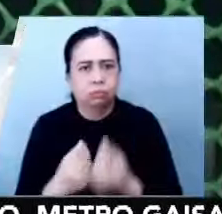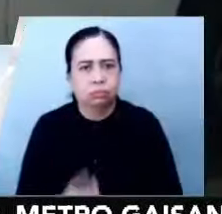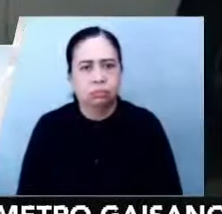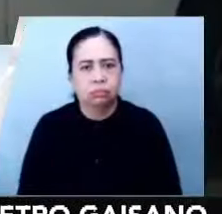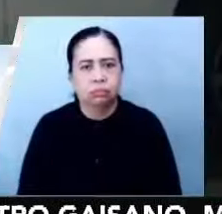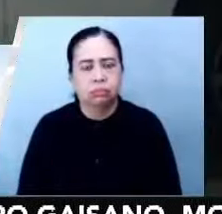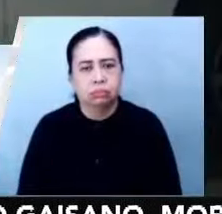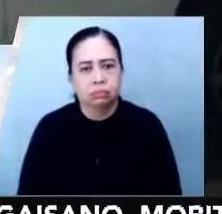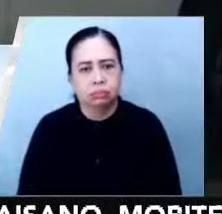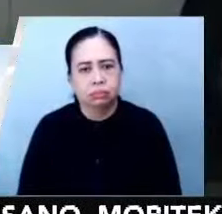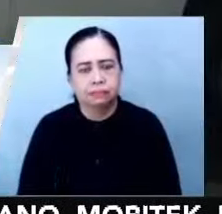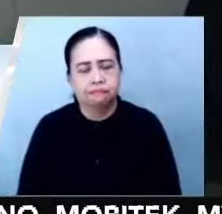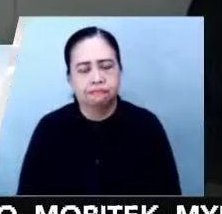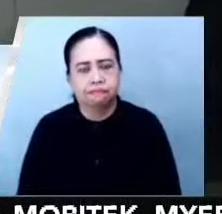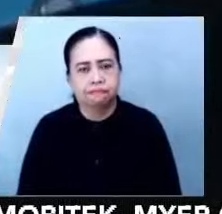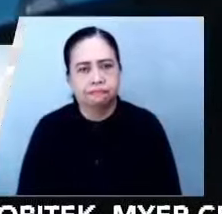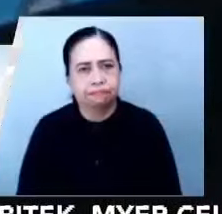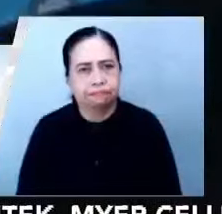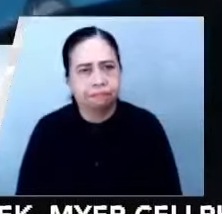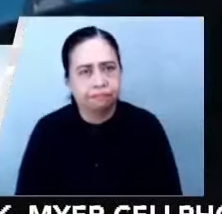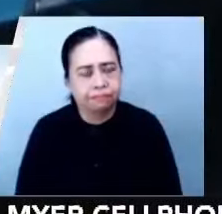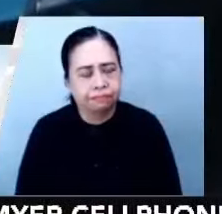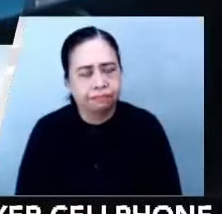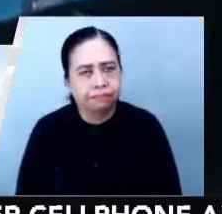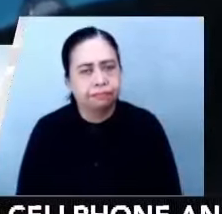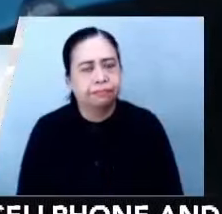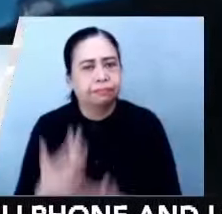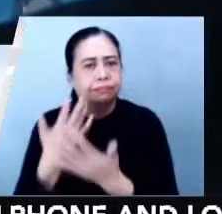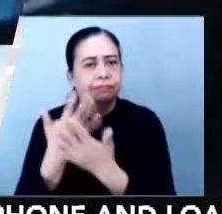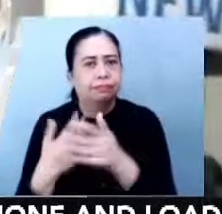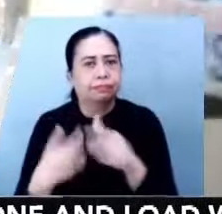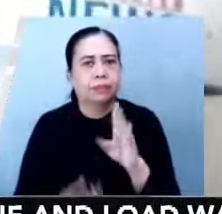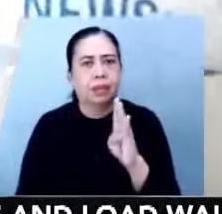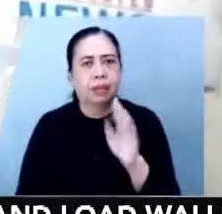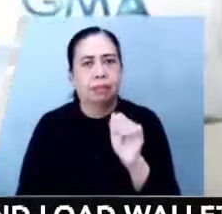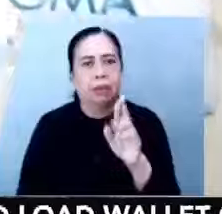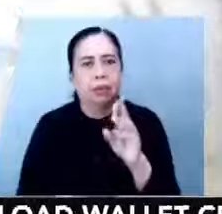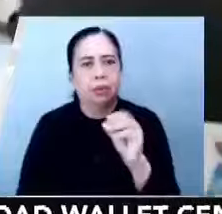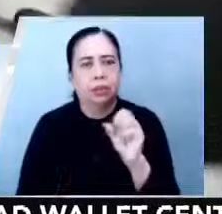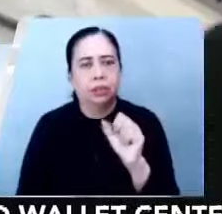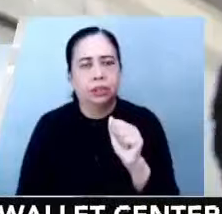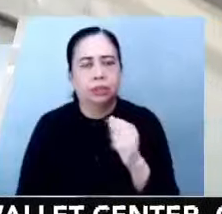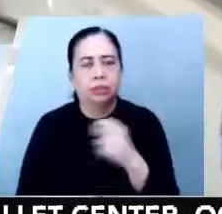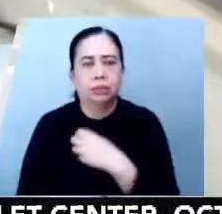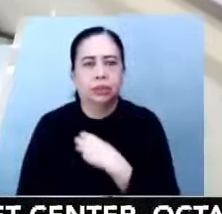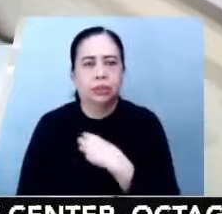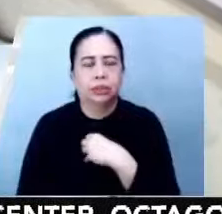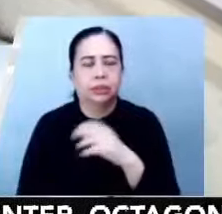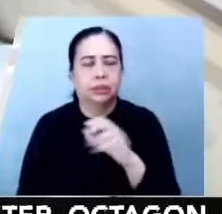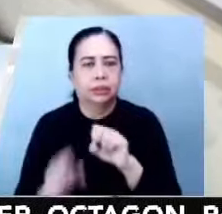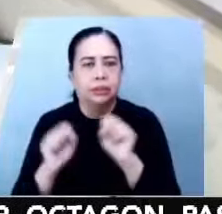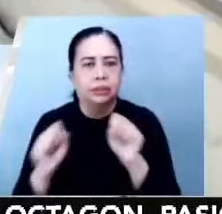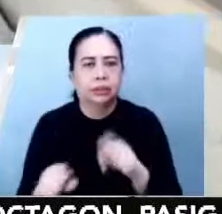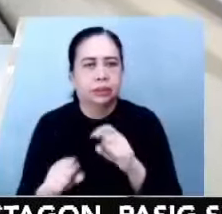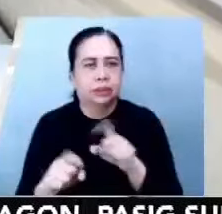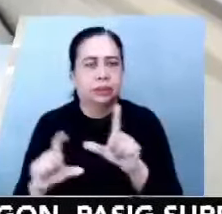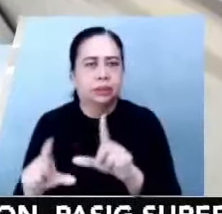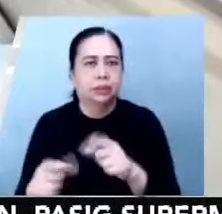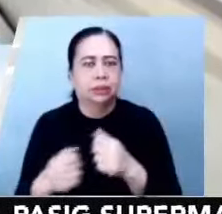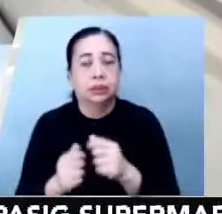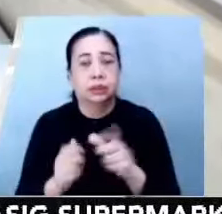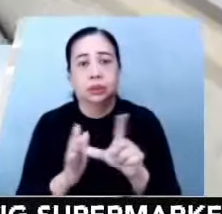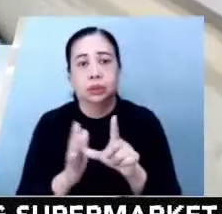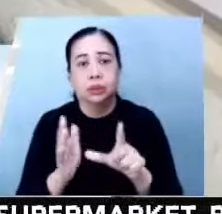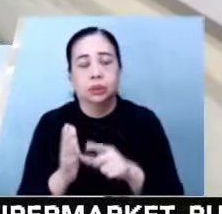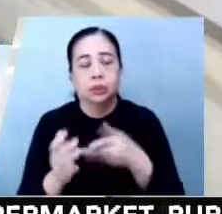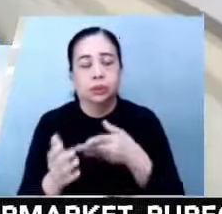iyo. Nakadetine ang dalawa sa Barbosa Police Station. Nahaharap sila sa reklamong paglabag sa Comprehensive Dangerous Drugs